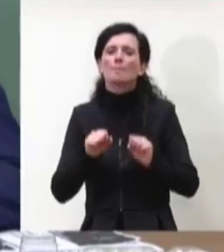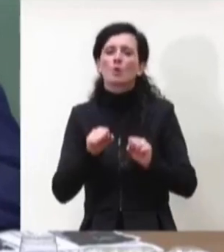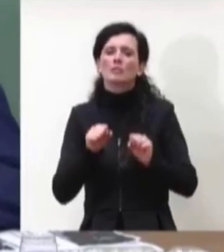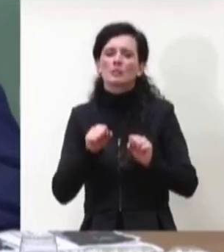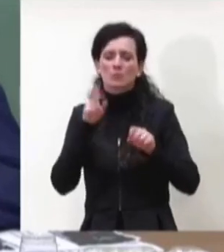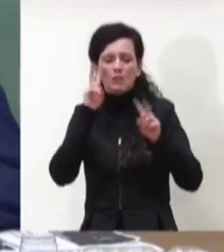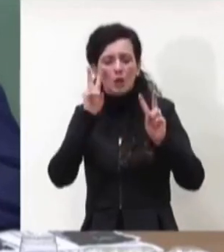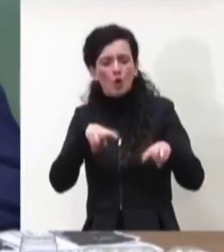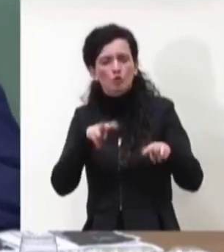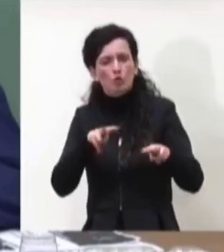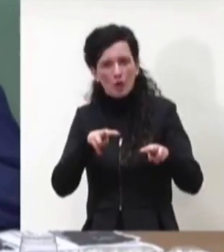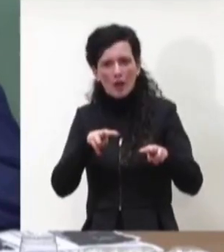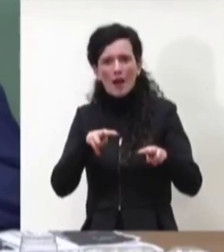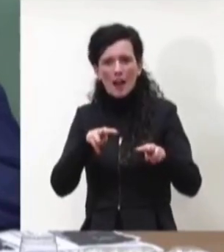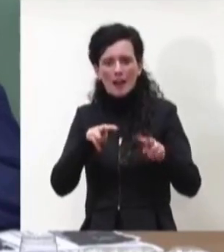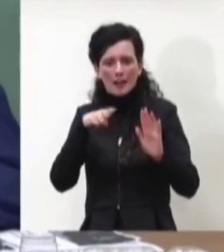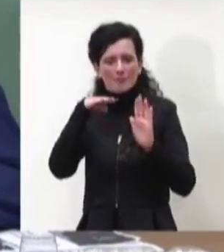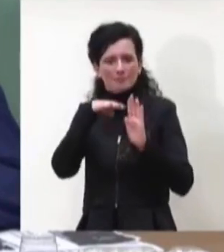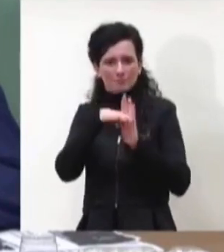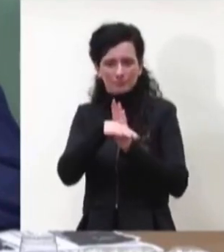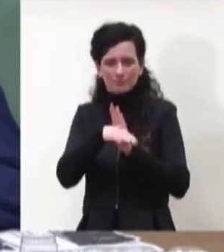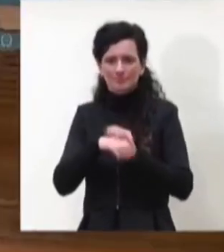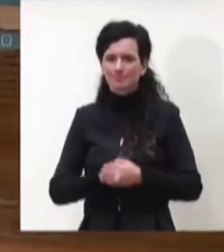o